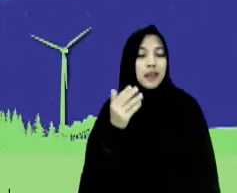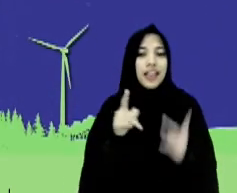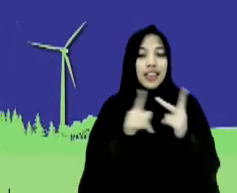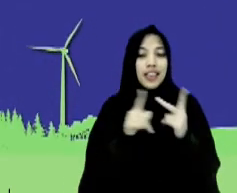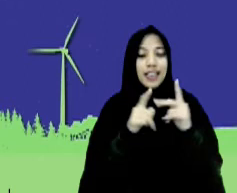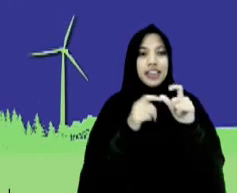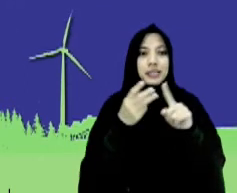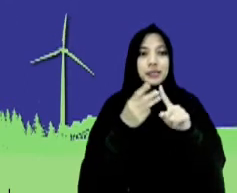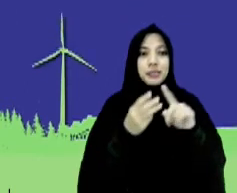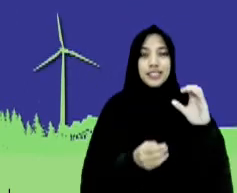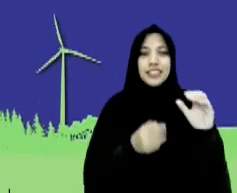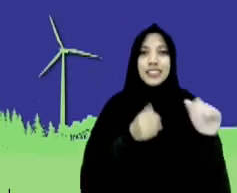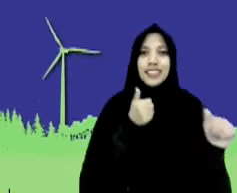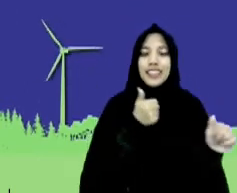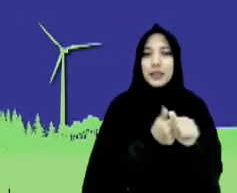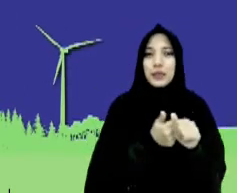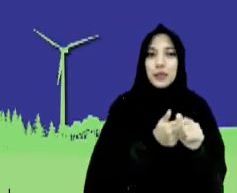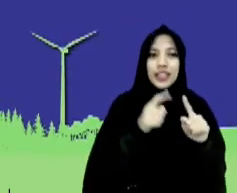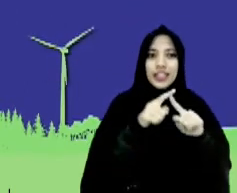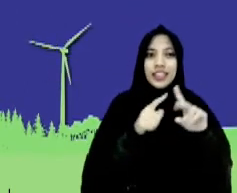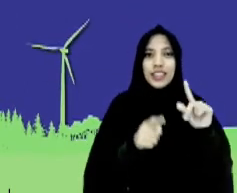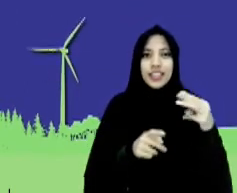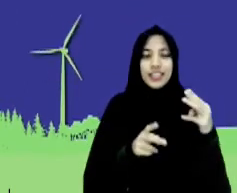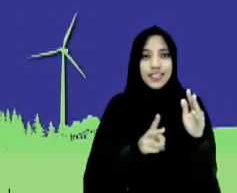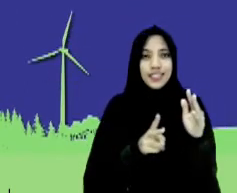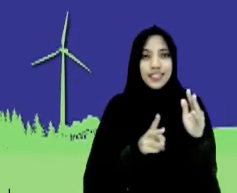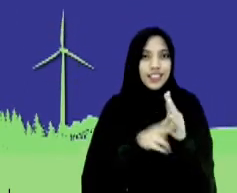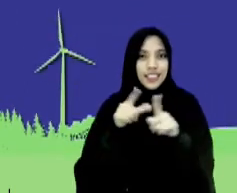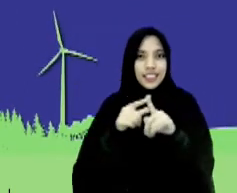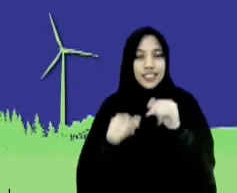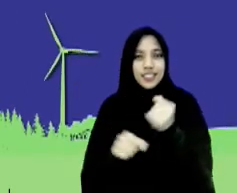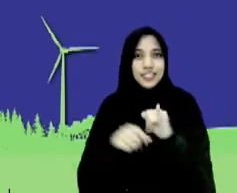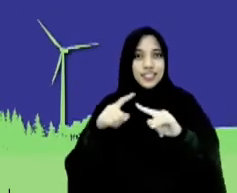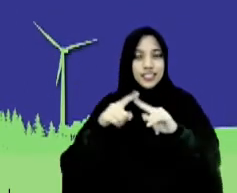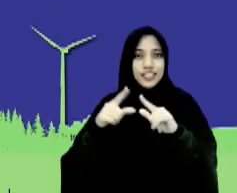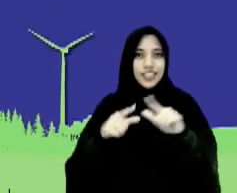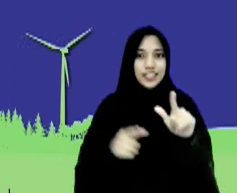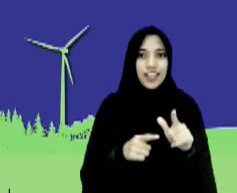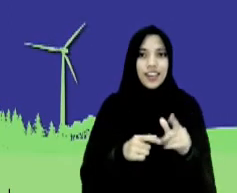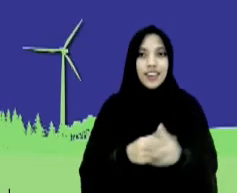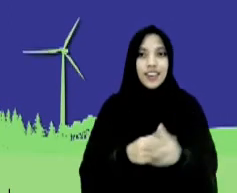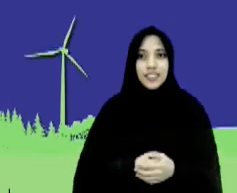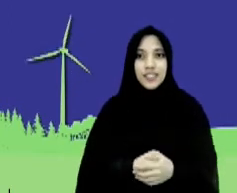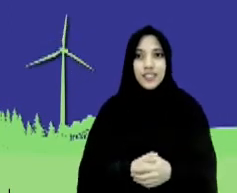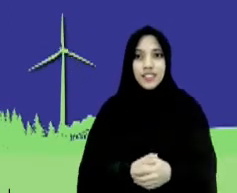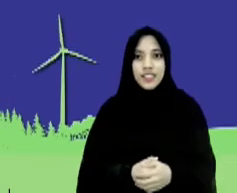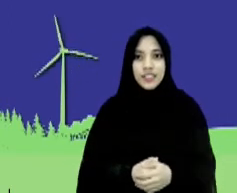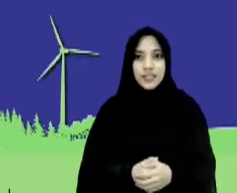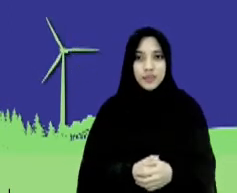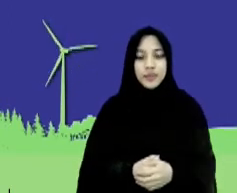booming em nobody can avoid digitalization ya Jadi yang namanya